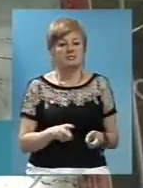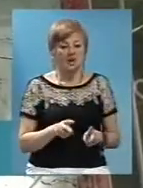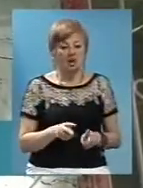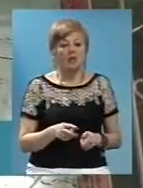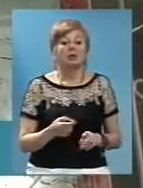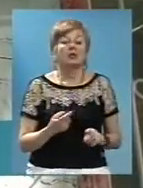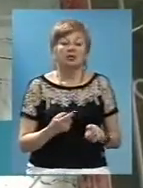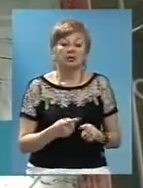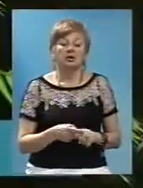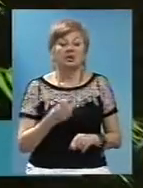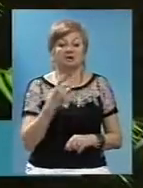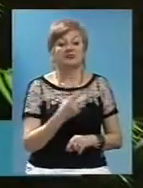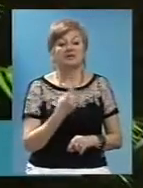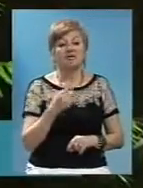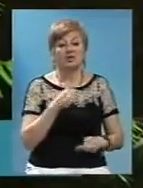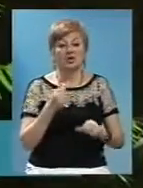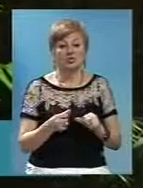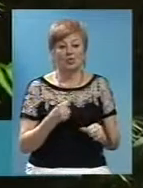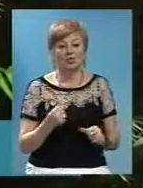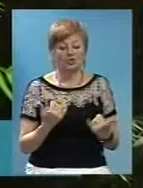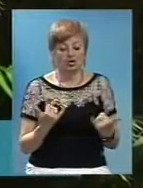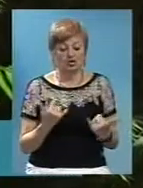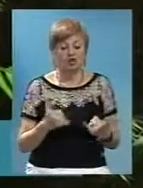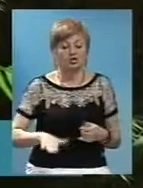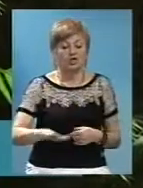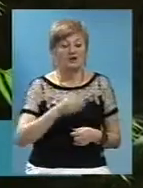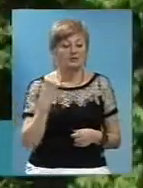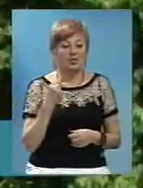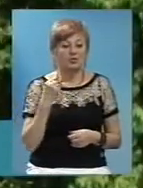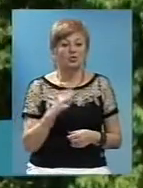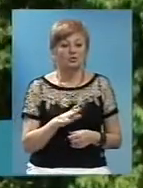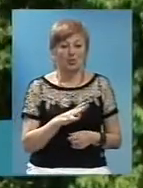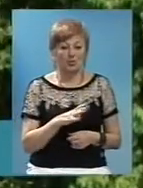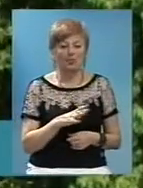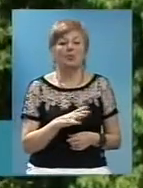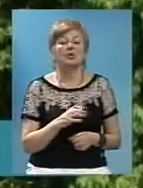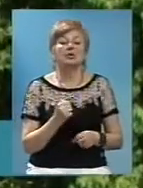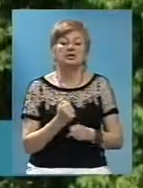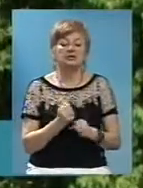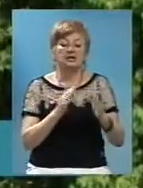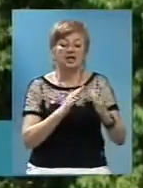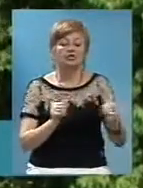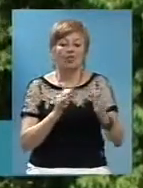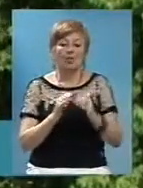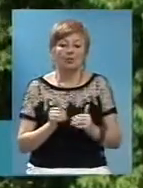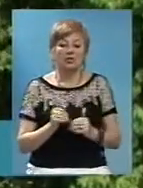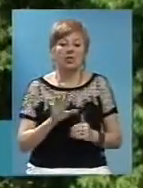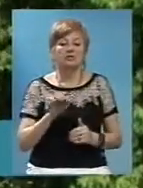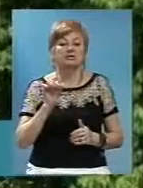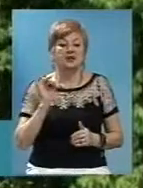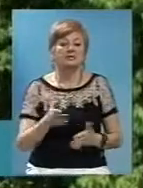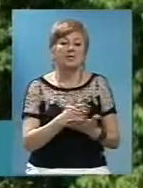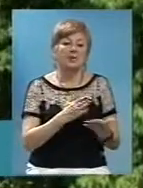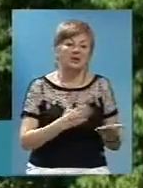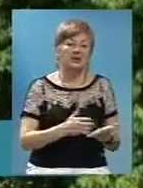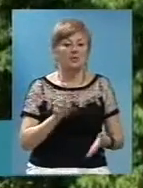протягом 20-21 років на території нинішньої Запорізької області було утворено концентраційні табори у містах Олександрівськ,